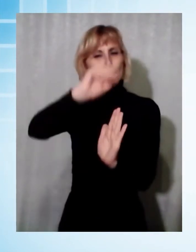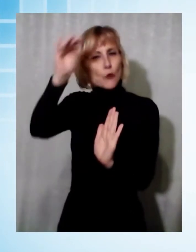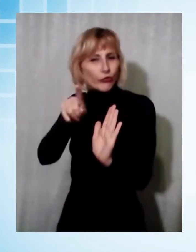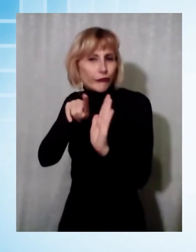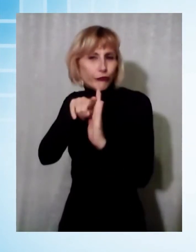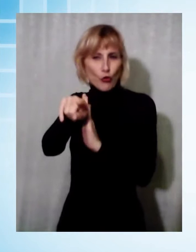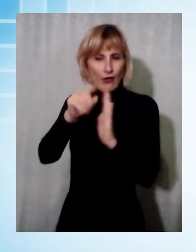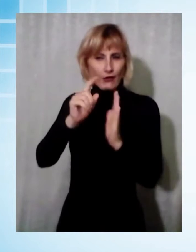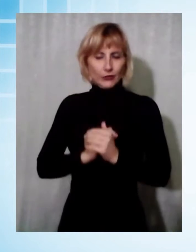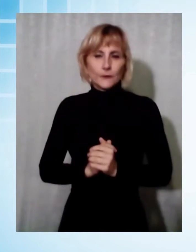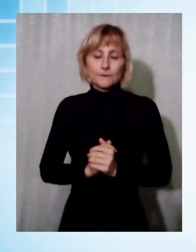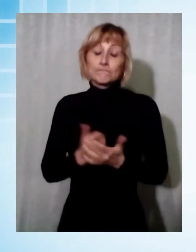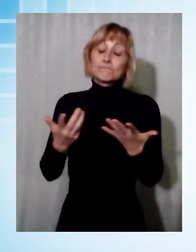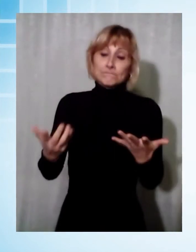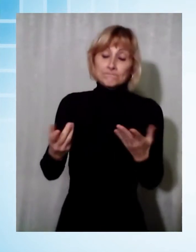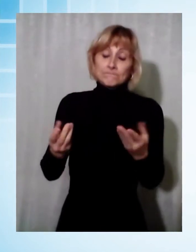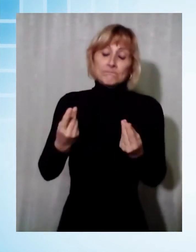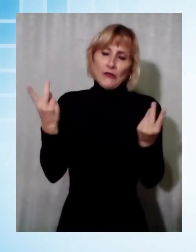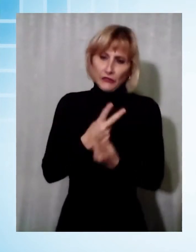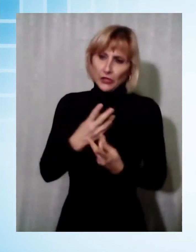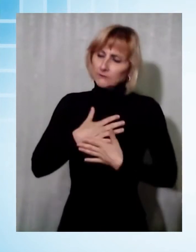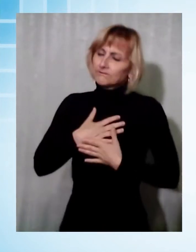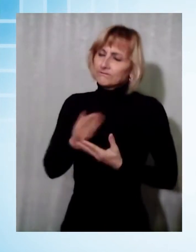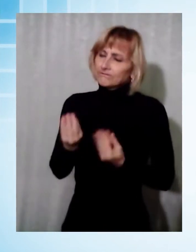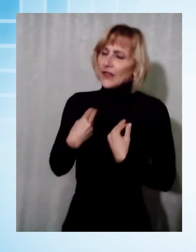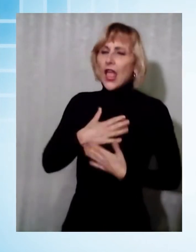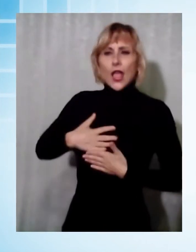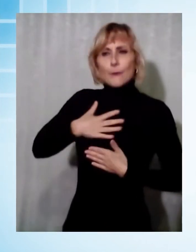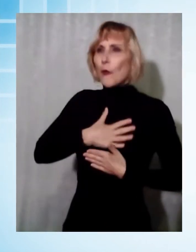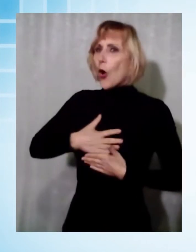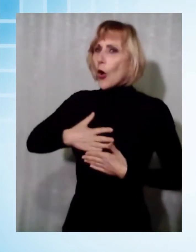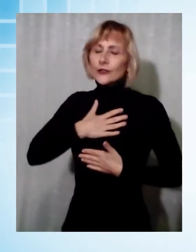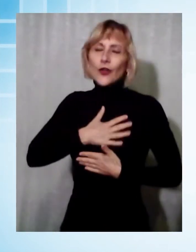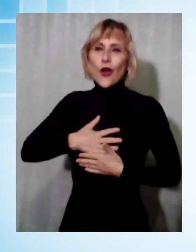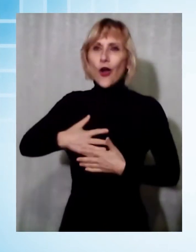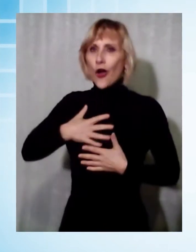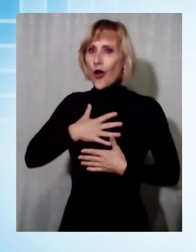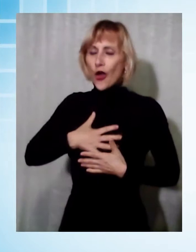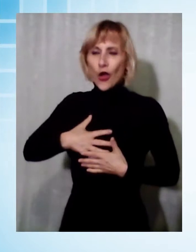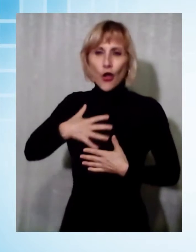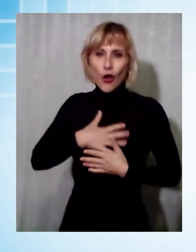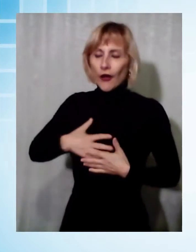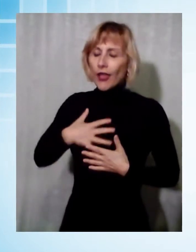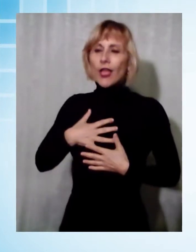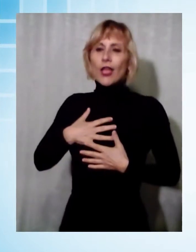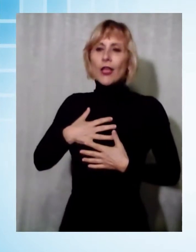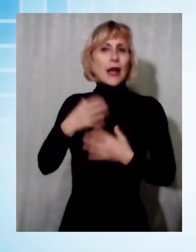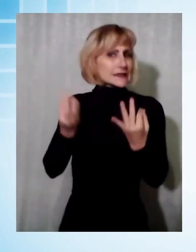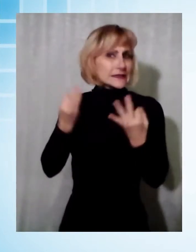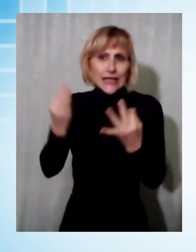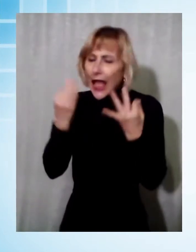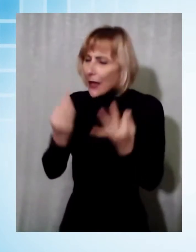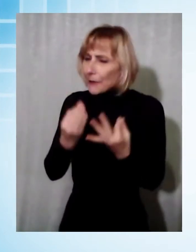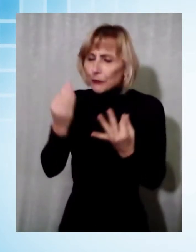anche se l'ho visto già tantissime volte, per me non posso andare avanti se non vedo queste cose qui. Quindi in questa